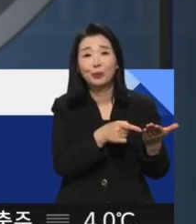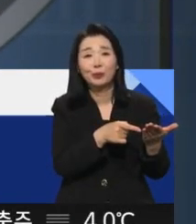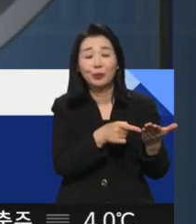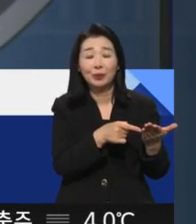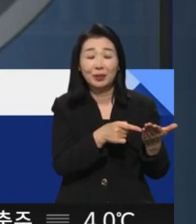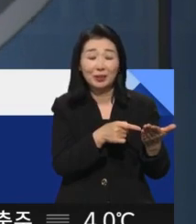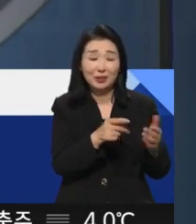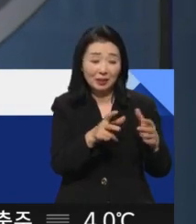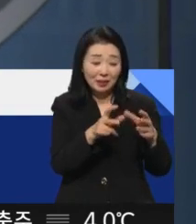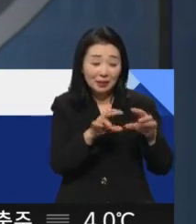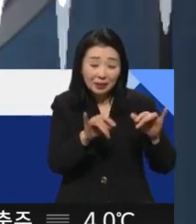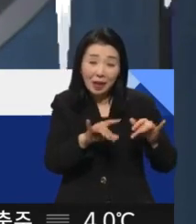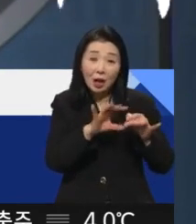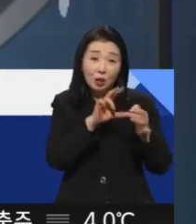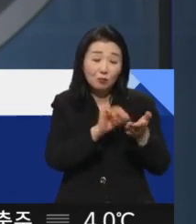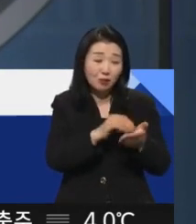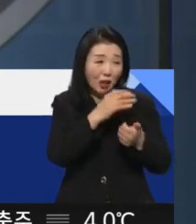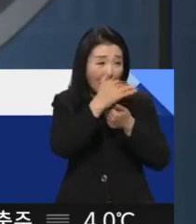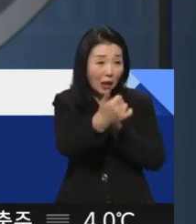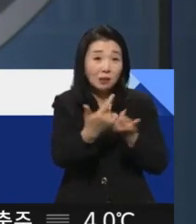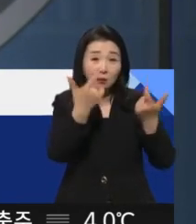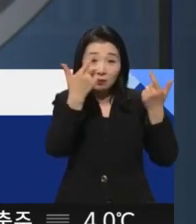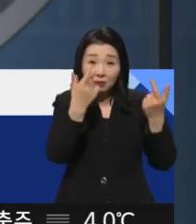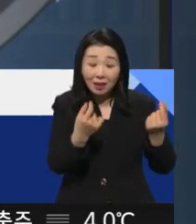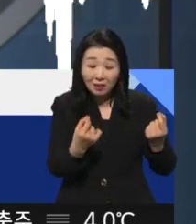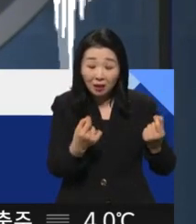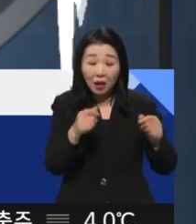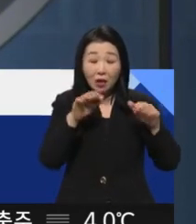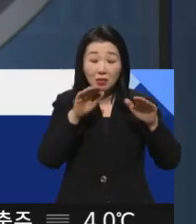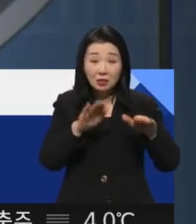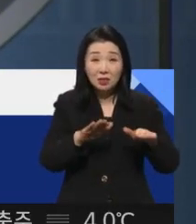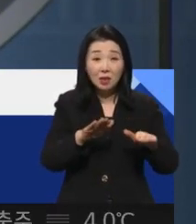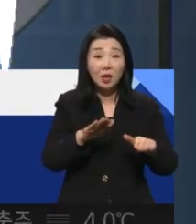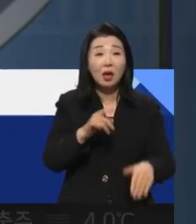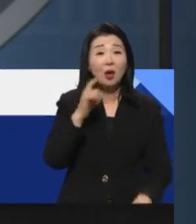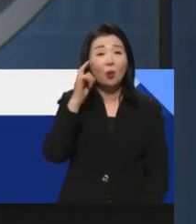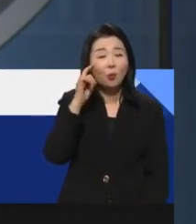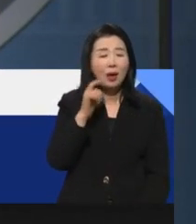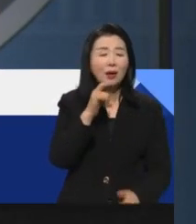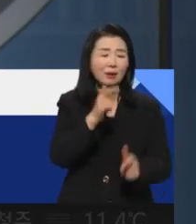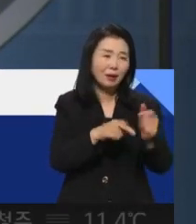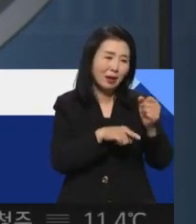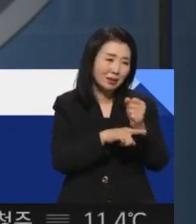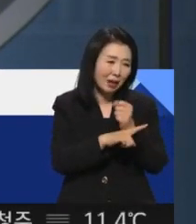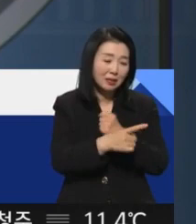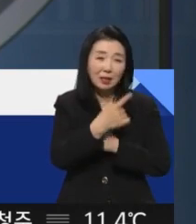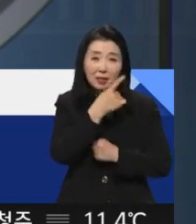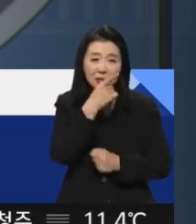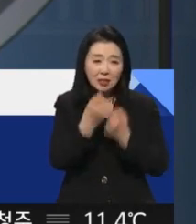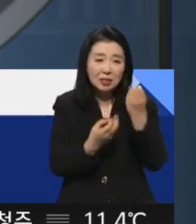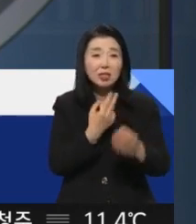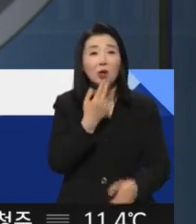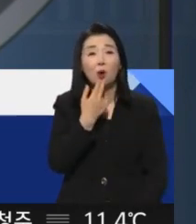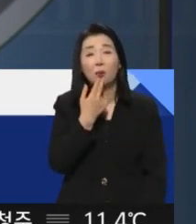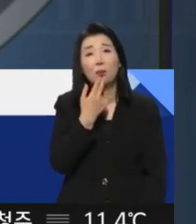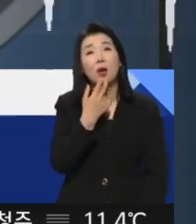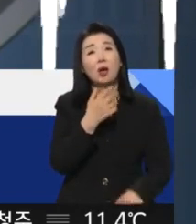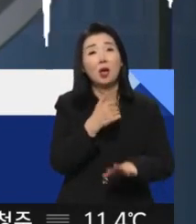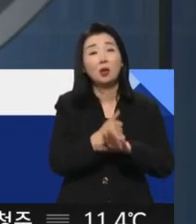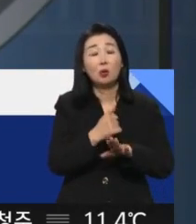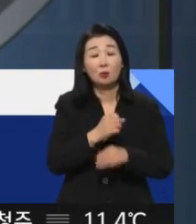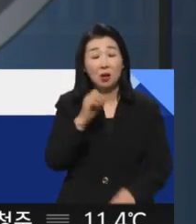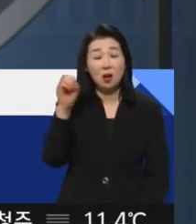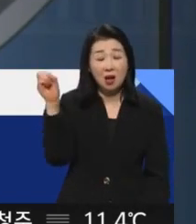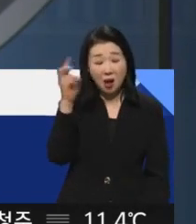대장동으로 소환할 것처럼 했다가 결국에는 공범 관계와 관련된 여러 가지 사실관계나 진술이 아예 안 나오니까 네.